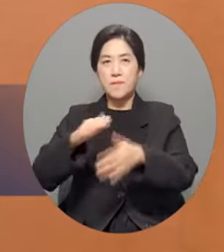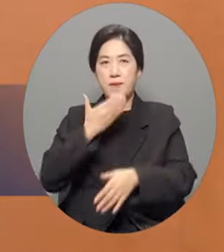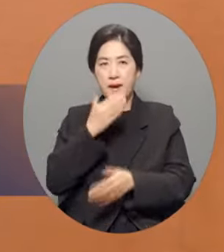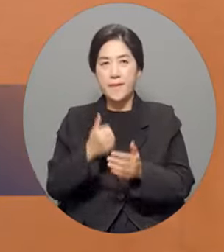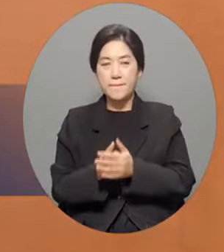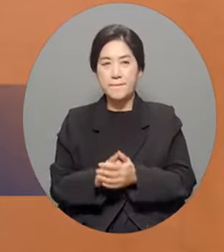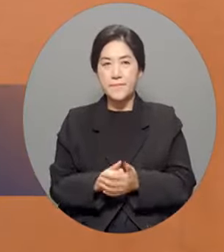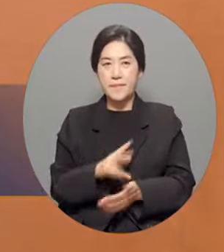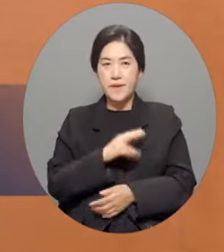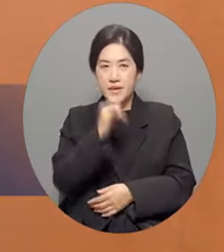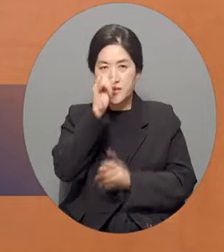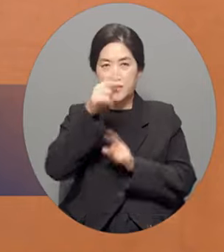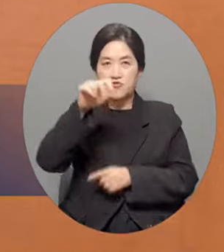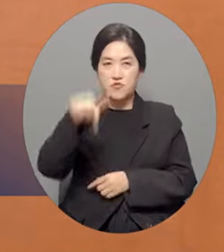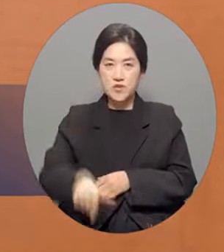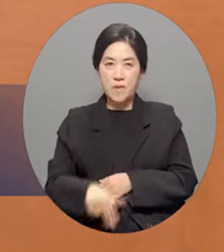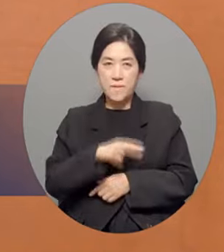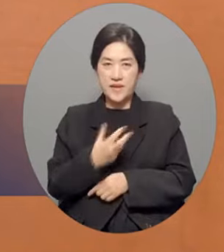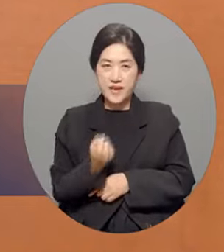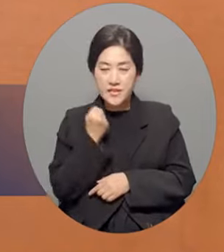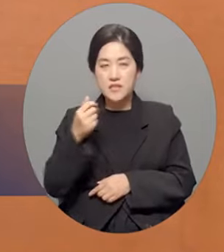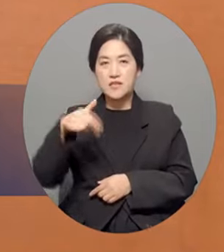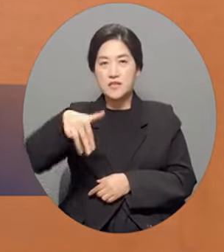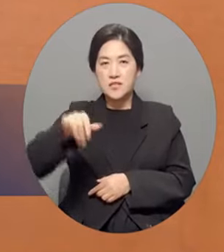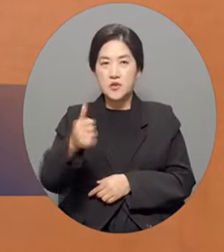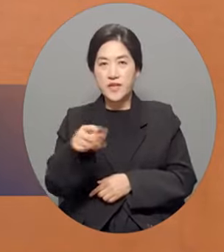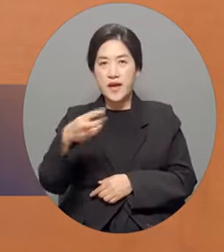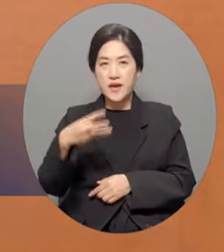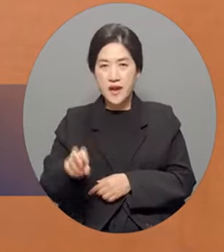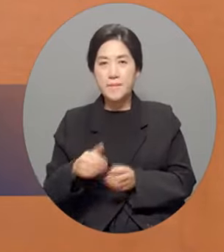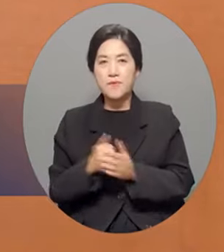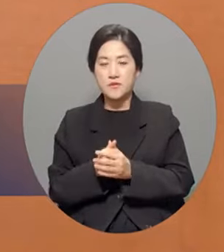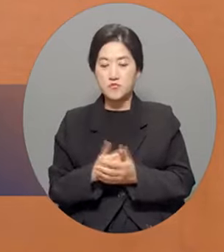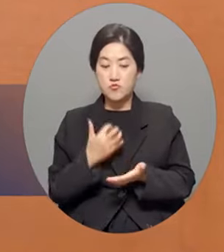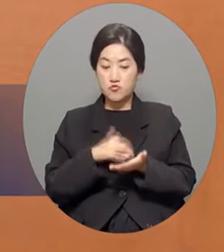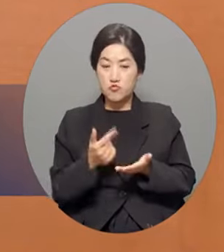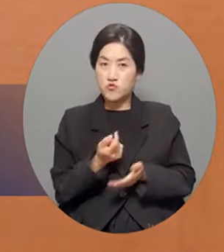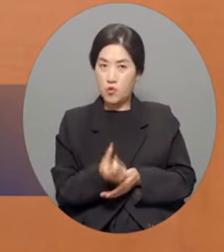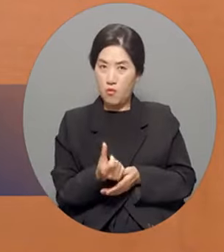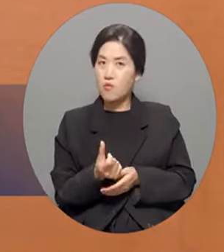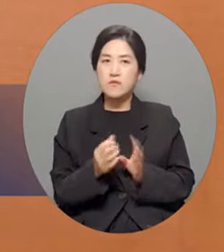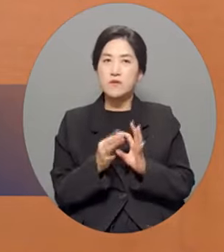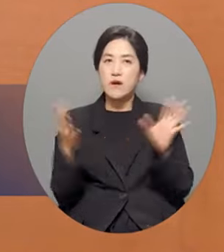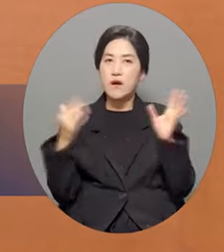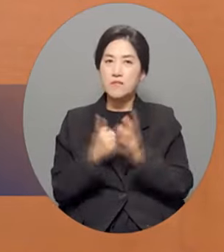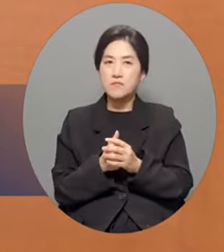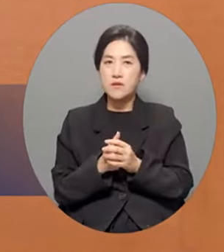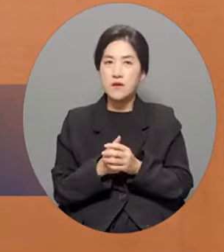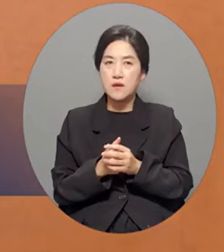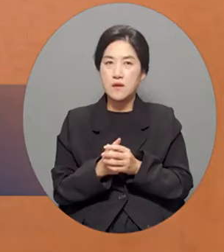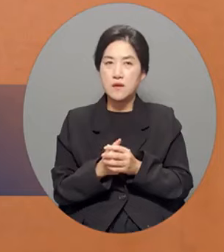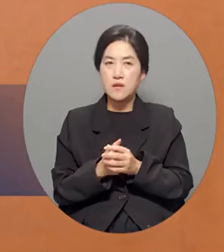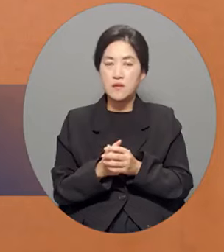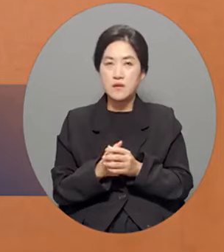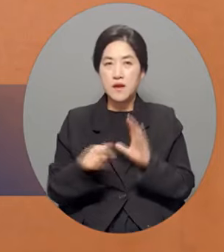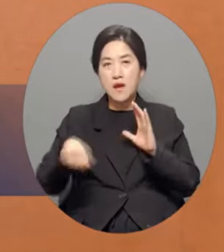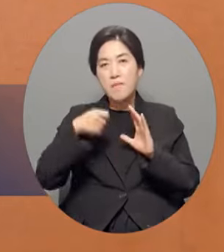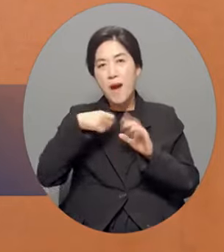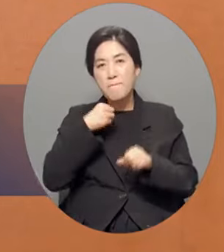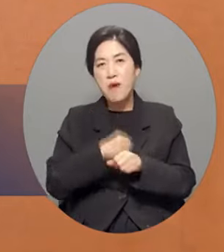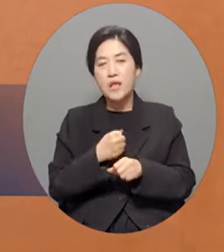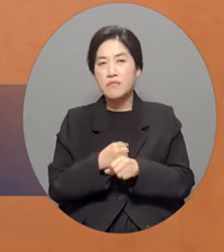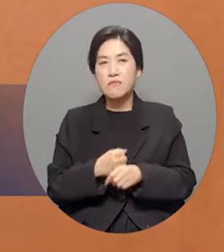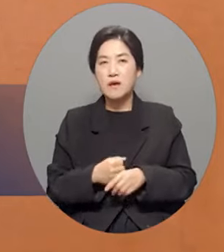배지 있는 천하람은 비록 소속 정당의 숫자가 많지 않을 수 있더라도 저는 뭐 반만